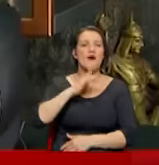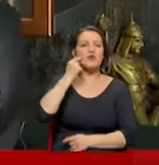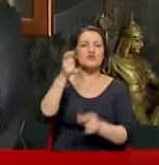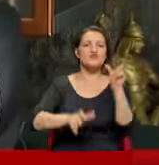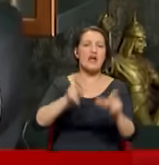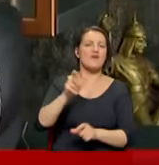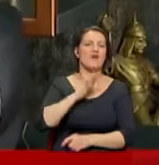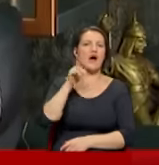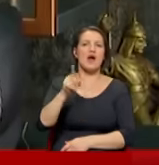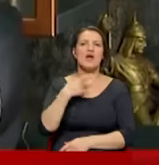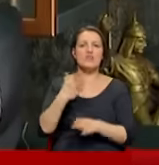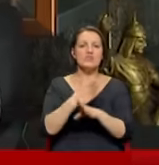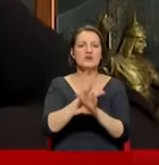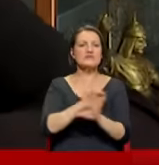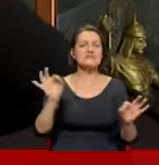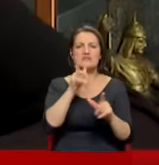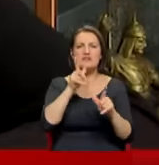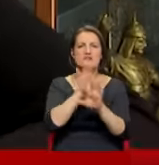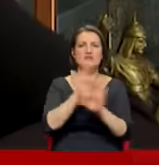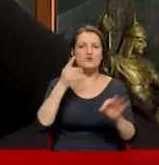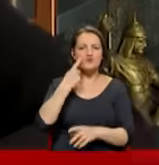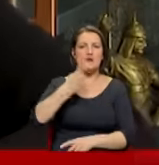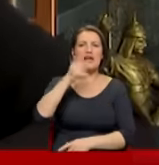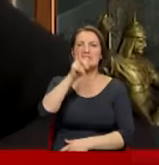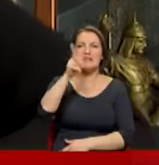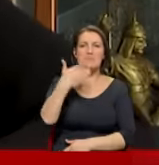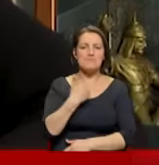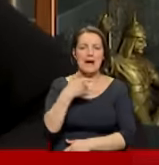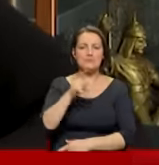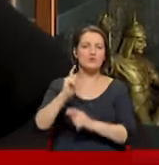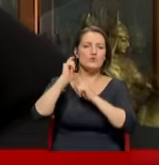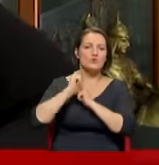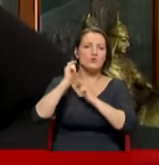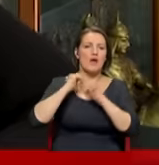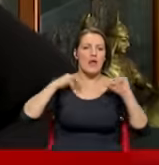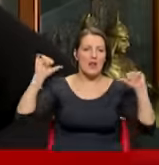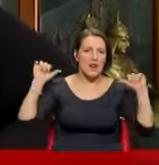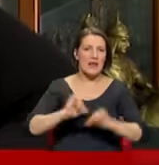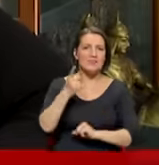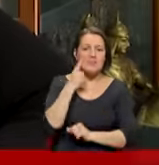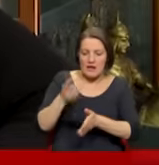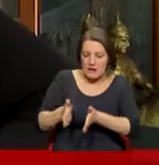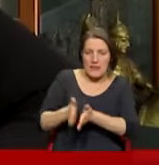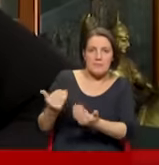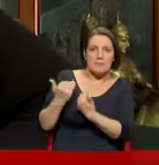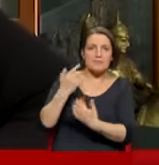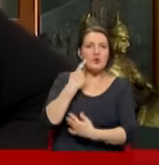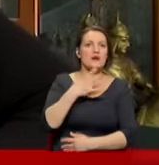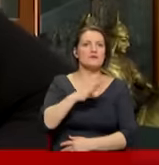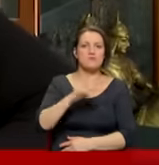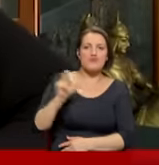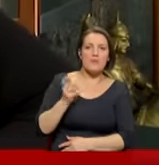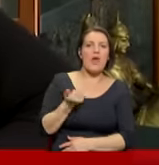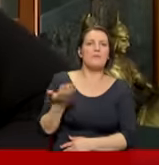var, şahıslar var. Niye sessiz kalınıyor? Cumhurbaşkanımıza seslendim. Ben artık bu yükü taşıyamıyorum. Devletimi yanımda görmek istiyorum. Henüz bir